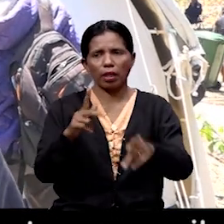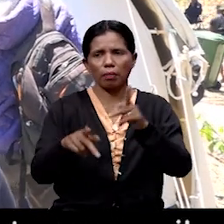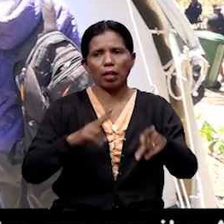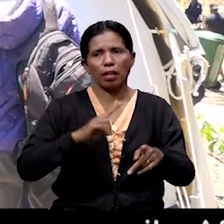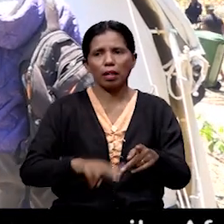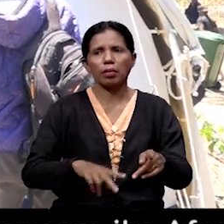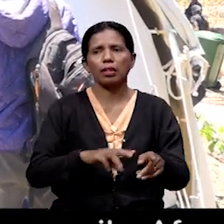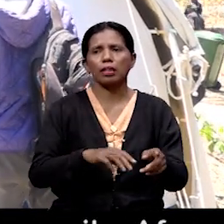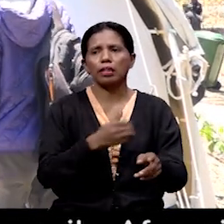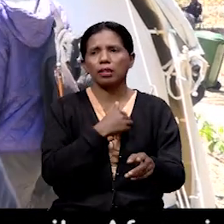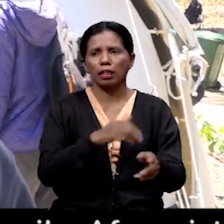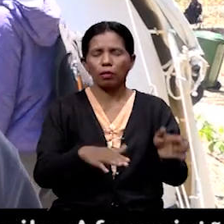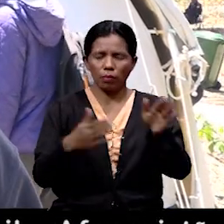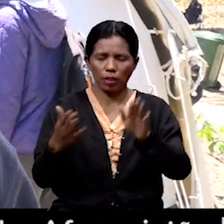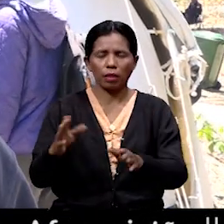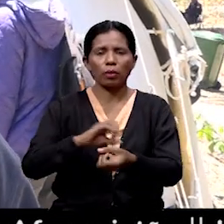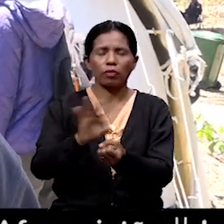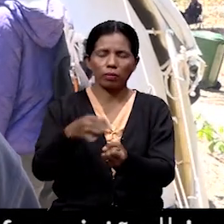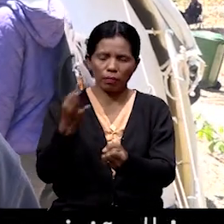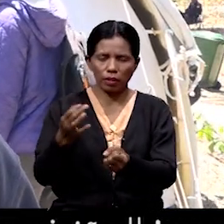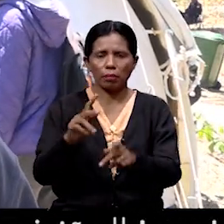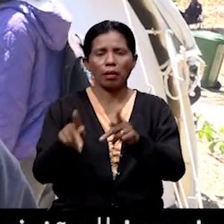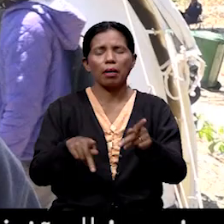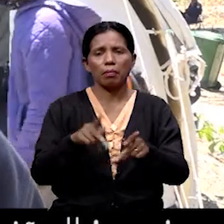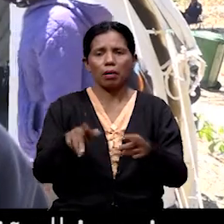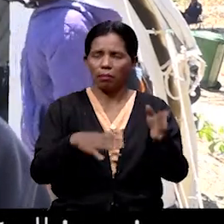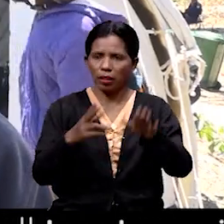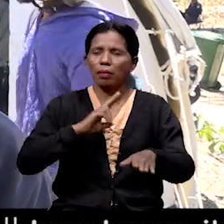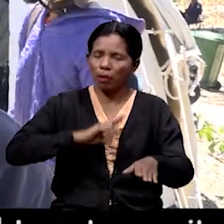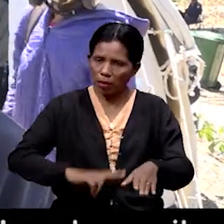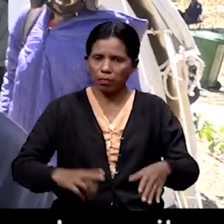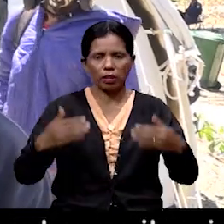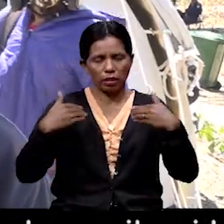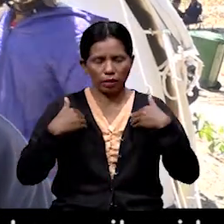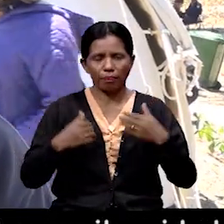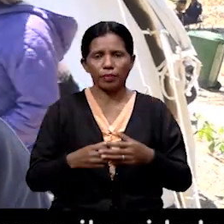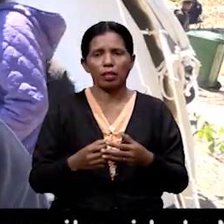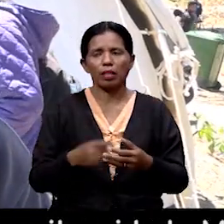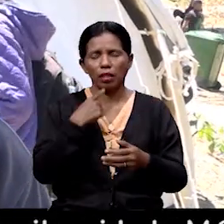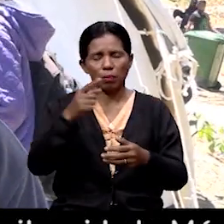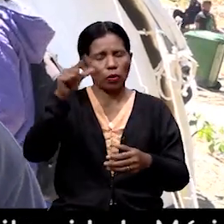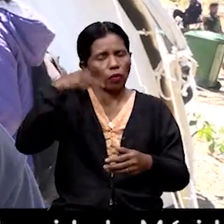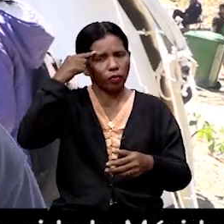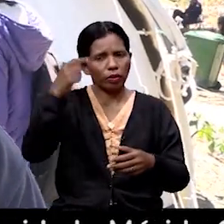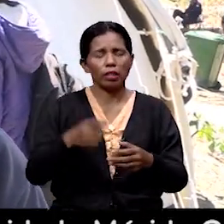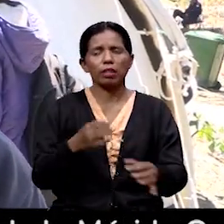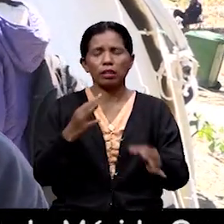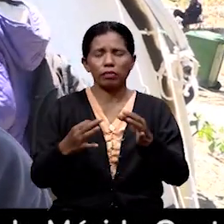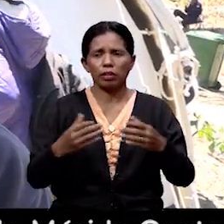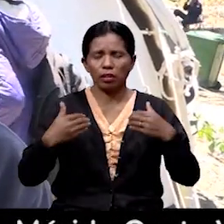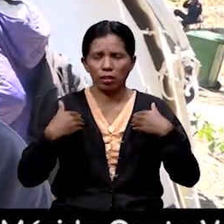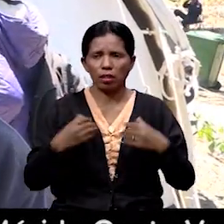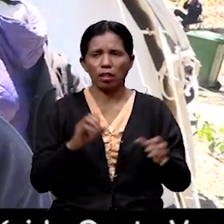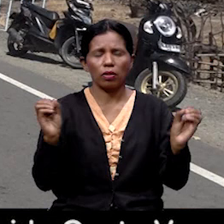sidok mate ba covid ema mate ba hamlah mos iha ida ne ma importante kuaten ba governo sira karik ya forsa laos di